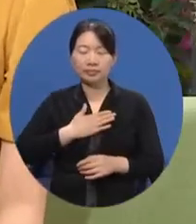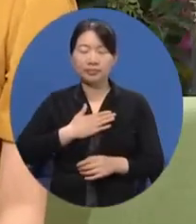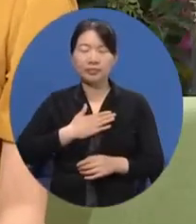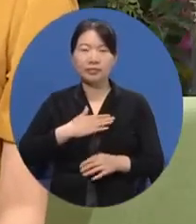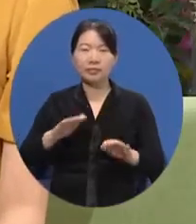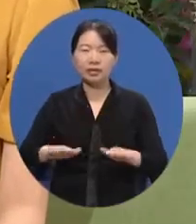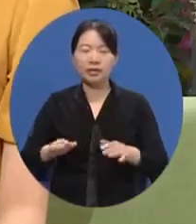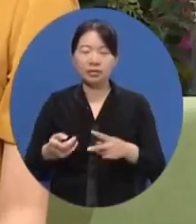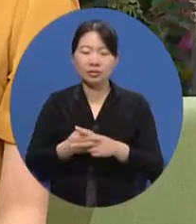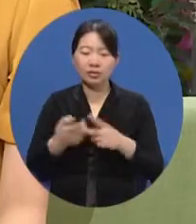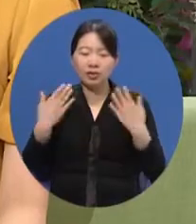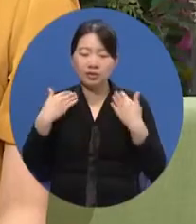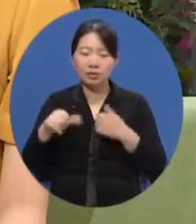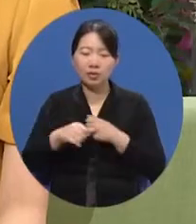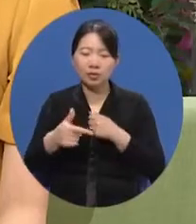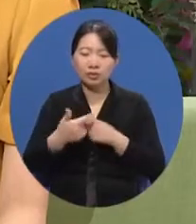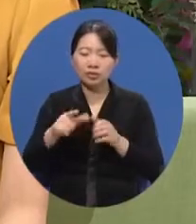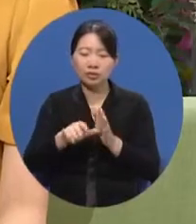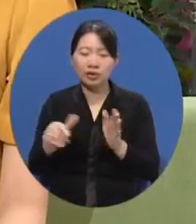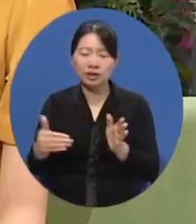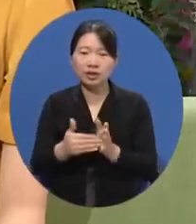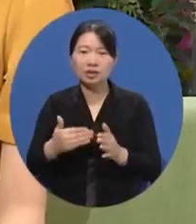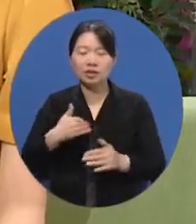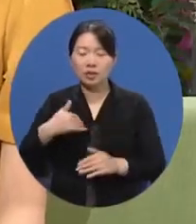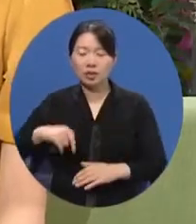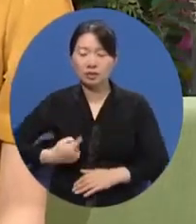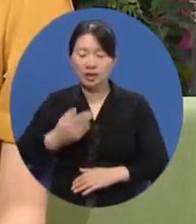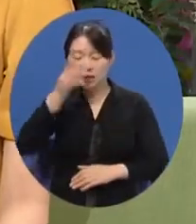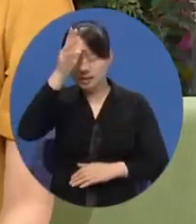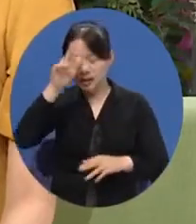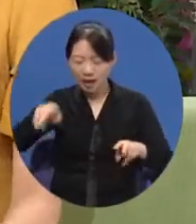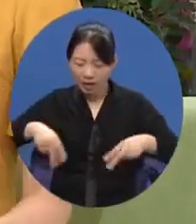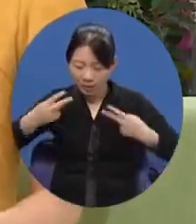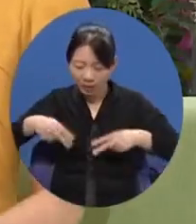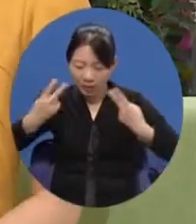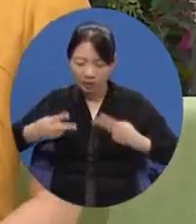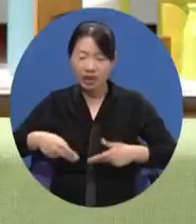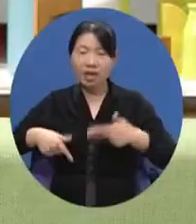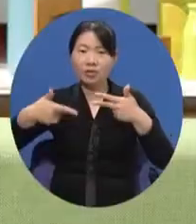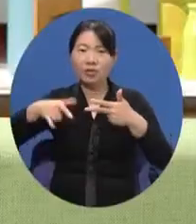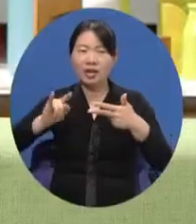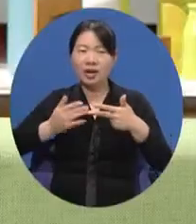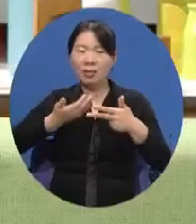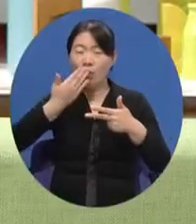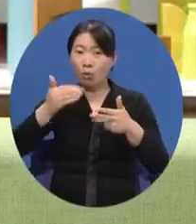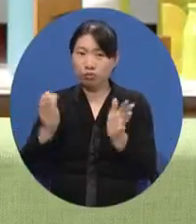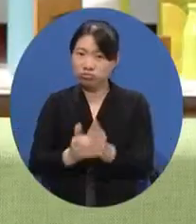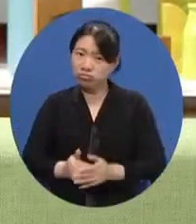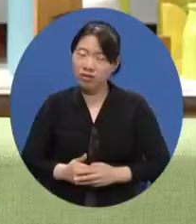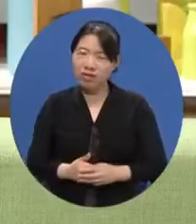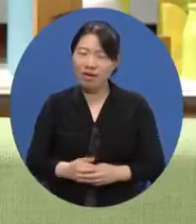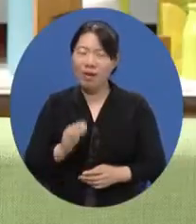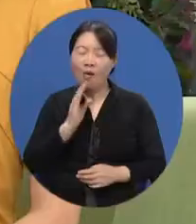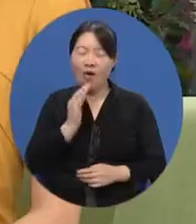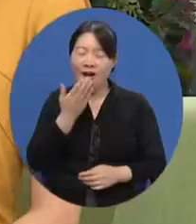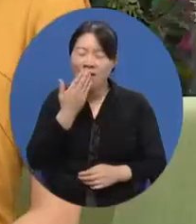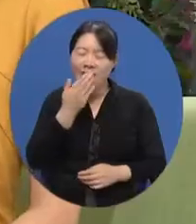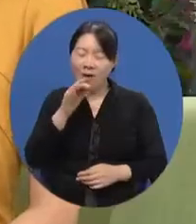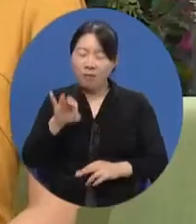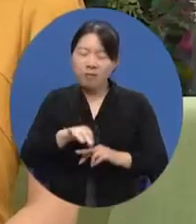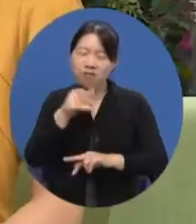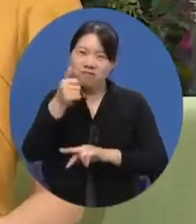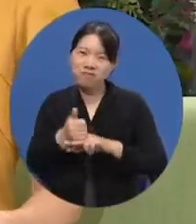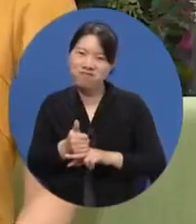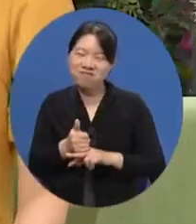사실은 초등학교 5, 6학년 때까지 저 혼자 라면 7개 먹고 그랬어요. 그래요? 엄청난 식탐의